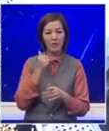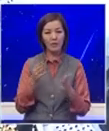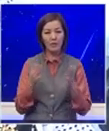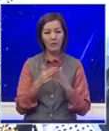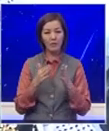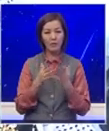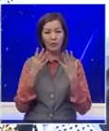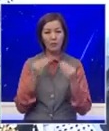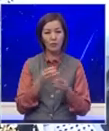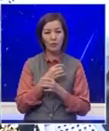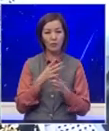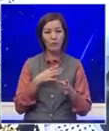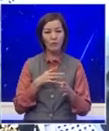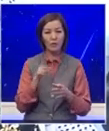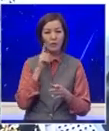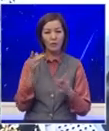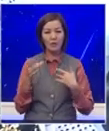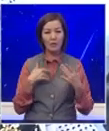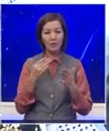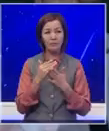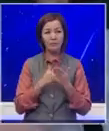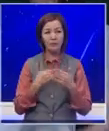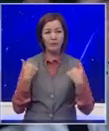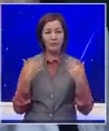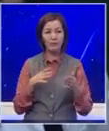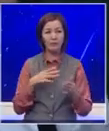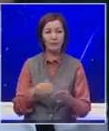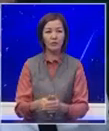қолдау білдіріп, жастар жағы өнерлерін ортаға салды.